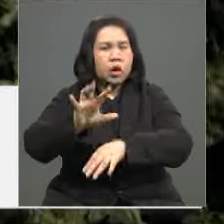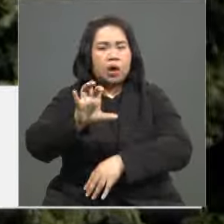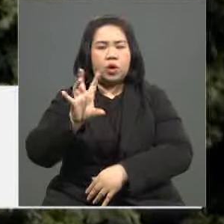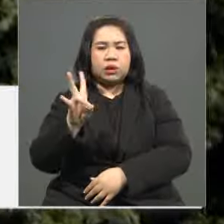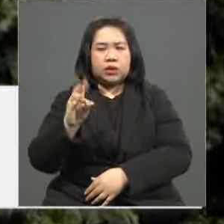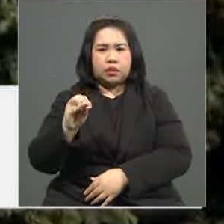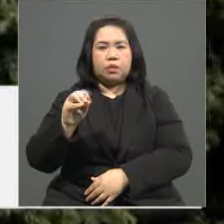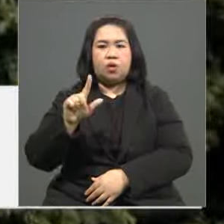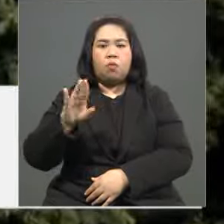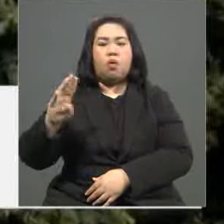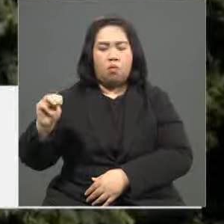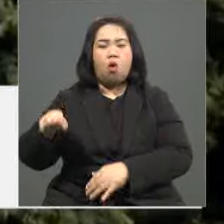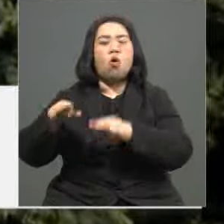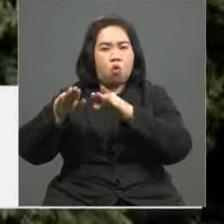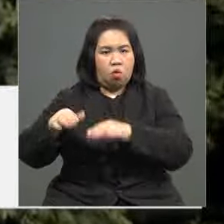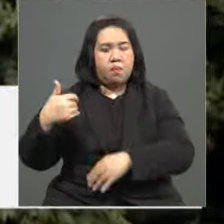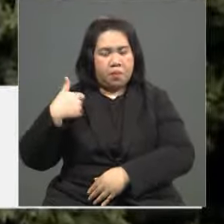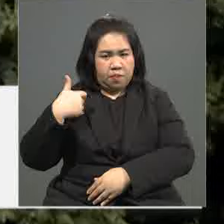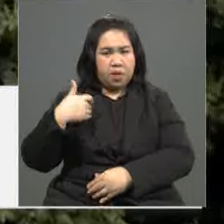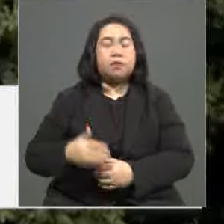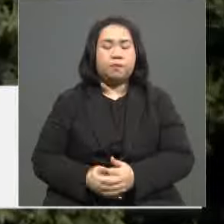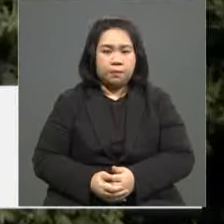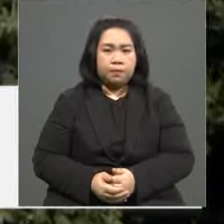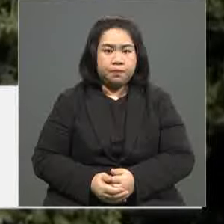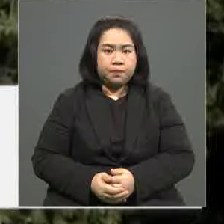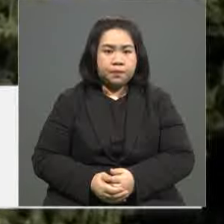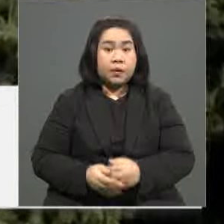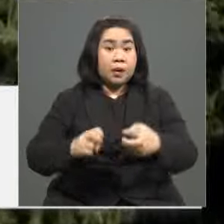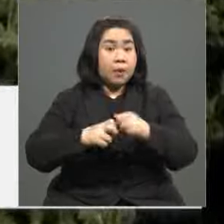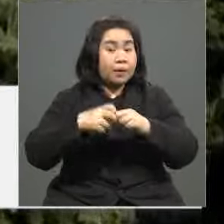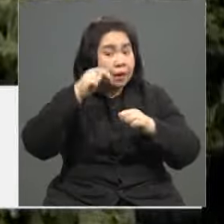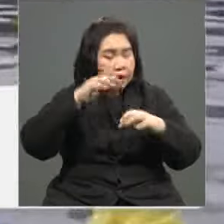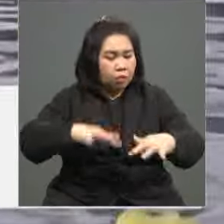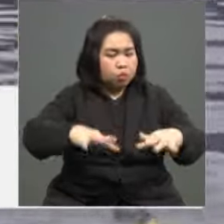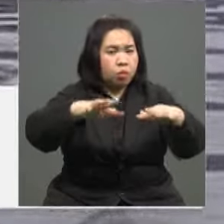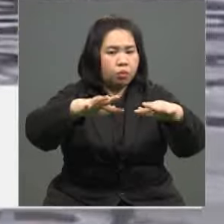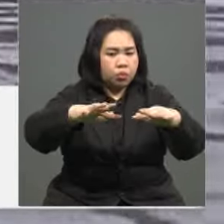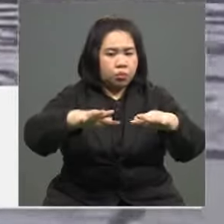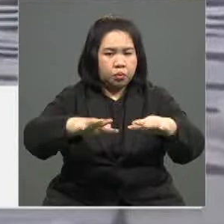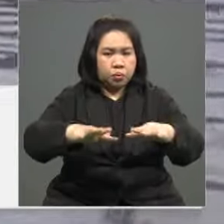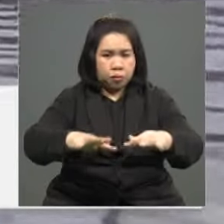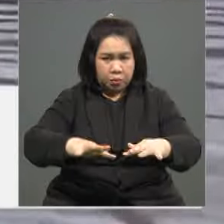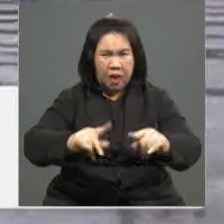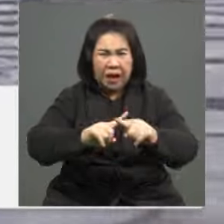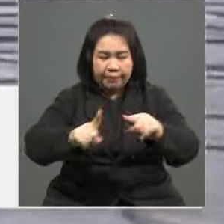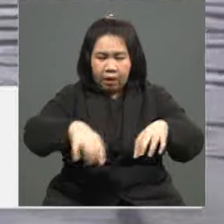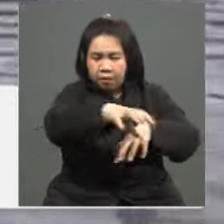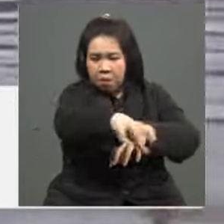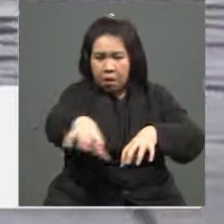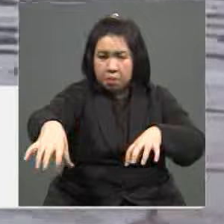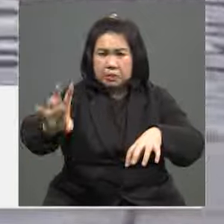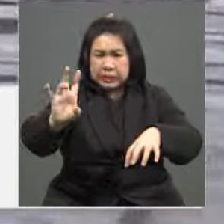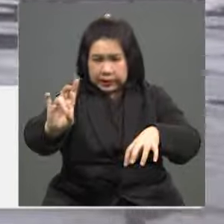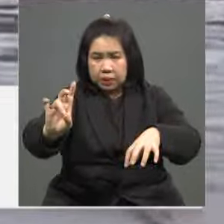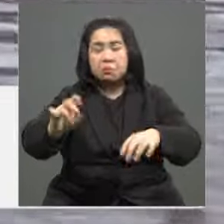วินาทีนะครับซึ่งก็ส่งผลให้ระดับน้ำในหลายๆพื้นที่นั้นลดลงแต่ก็ยังคงท่วมทั้ง 7โซนในพื้นที่ลุ่มต่ำของเขตเทศบาลนคร